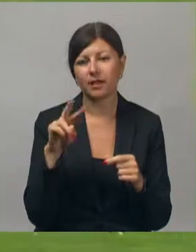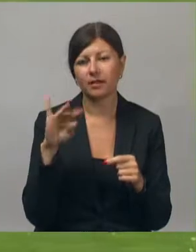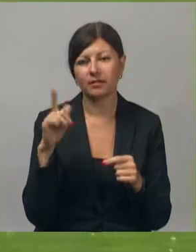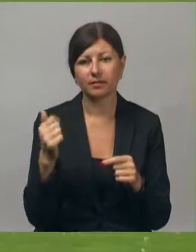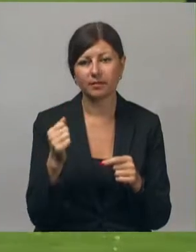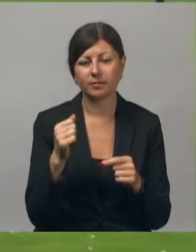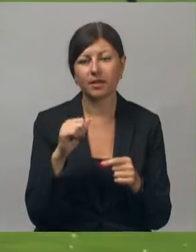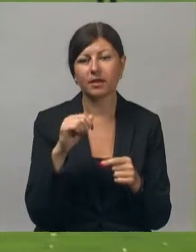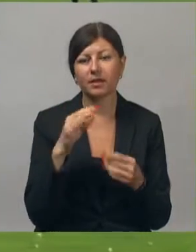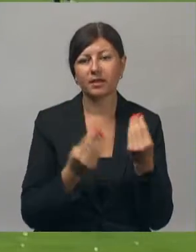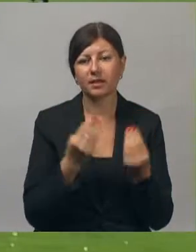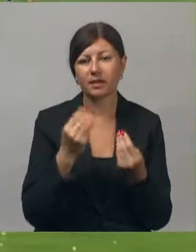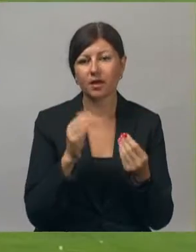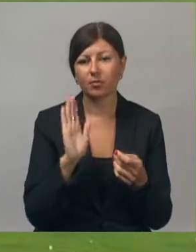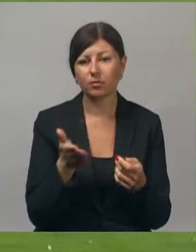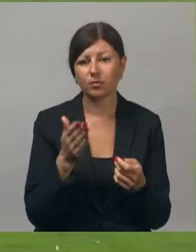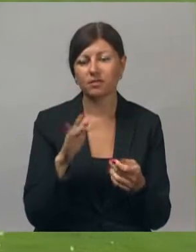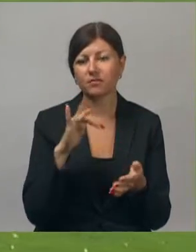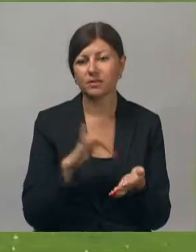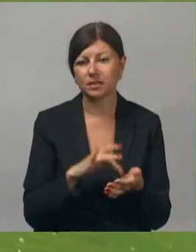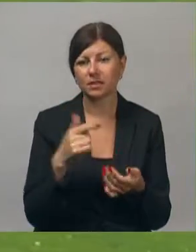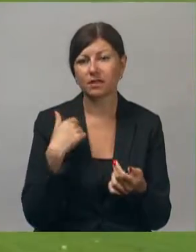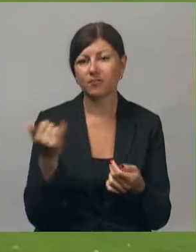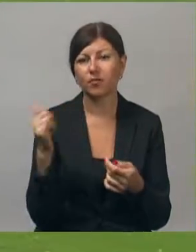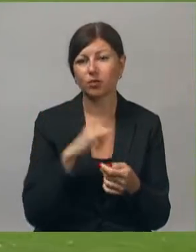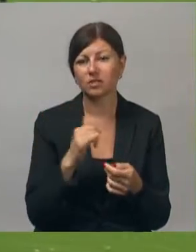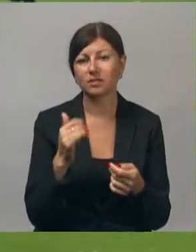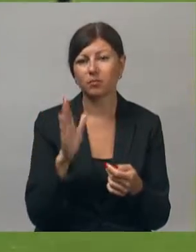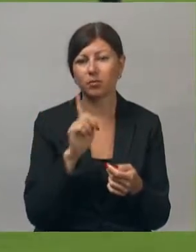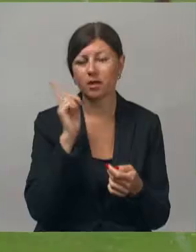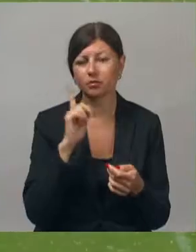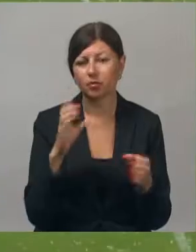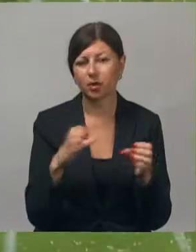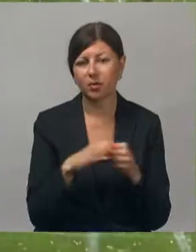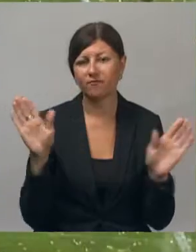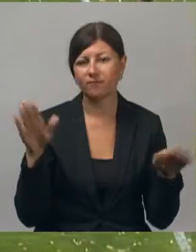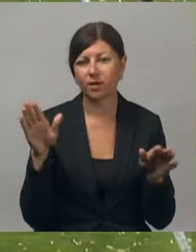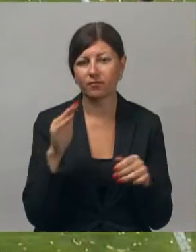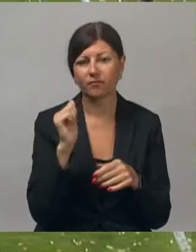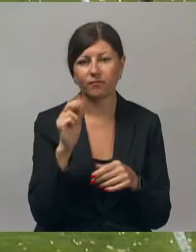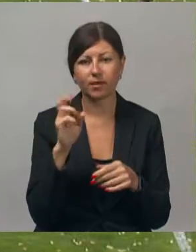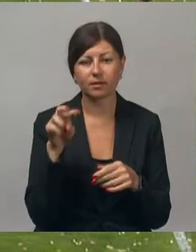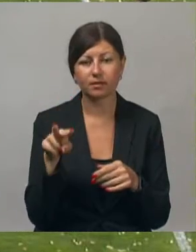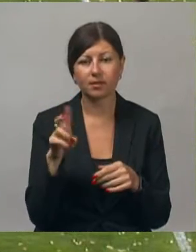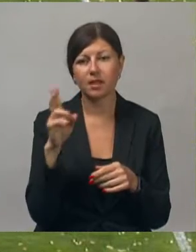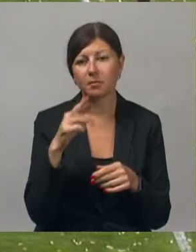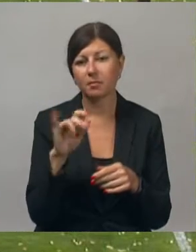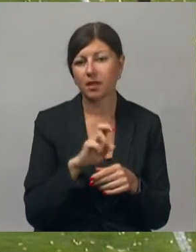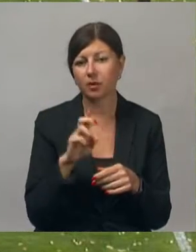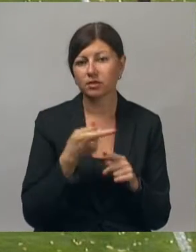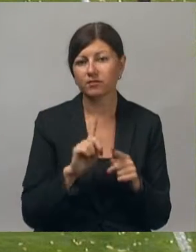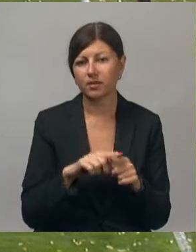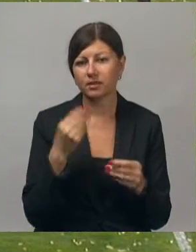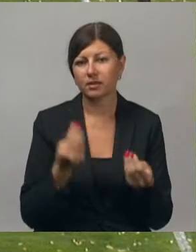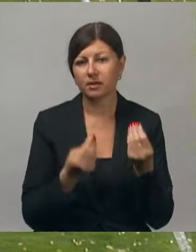игра состоится в областном центре к нам в гости пожалуют молодежная команда воронежского факела для белгородцев этот матч